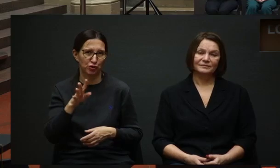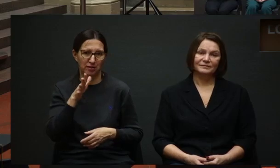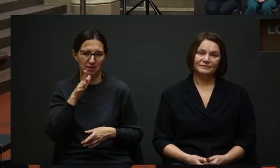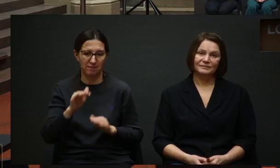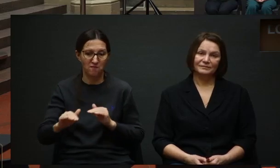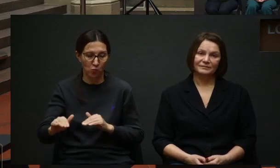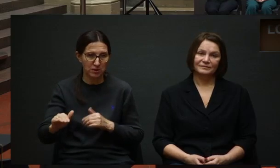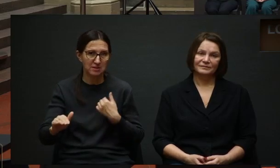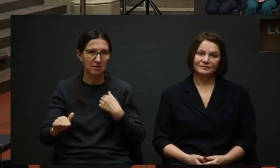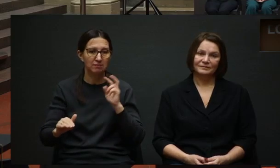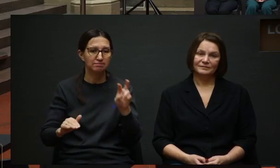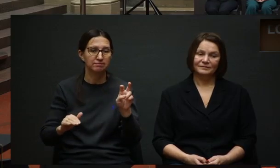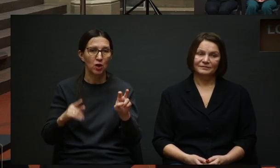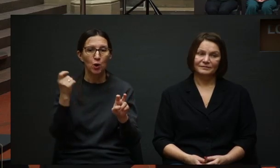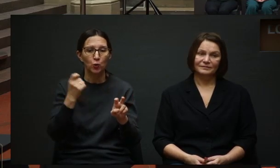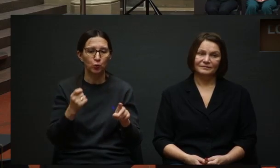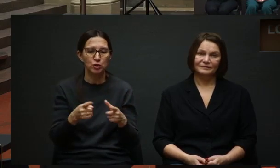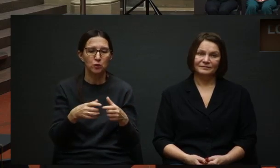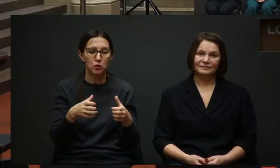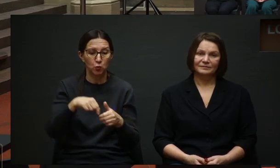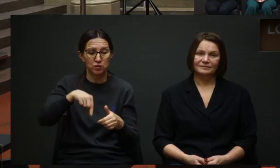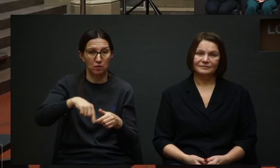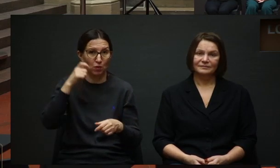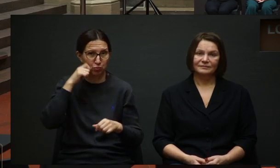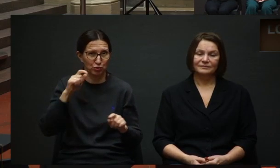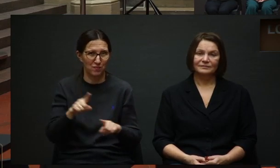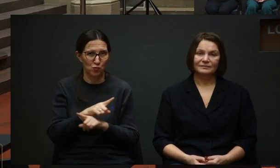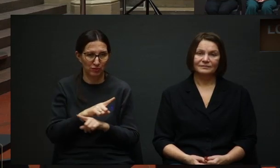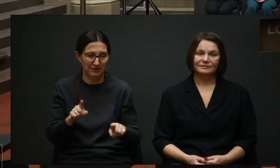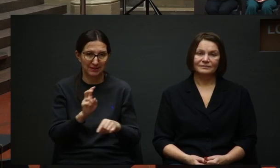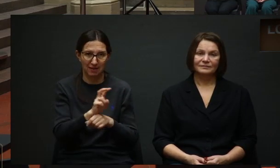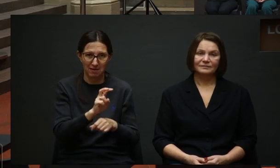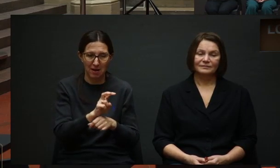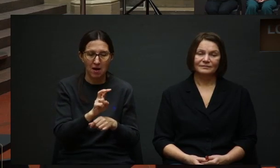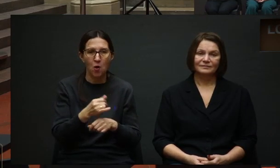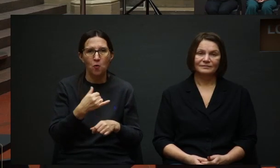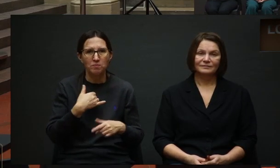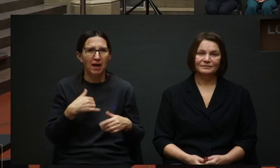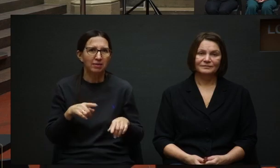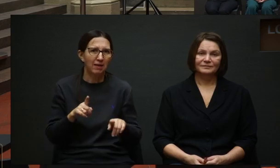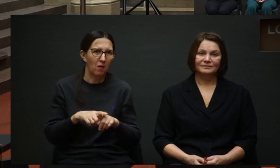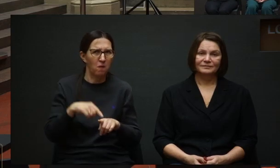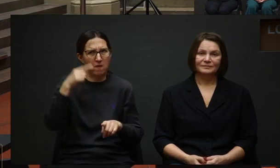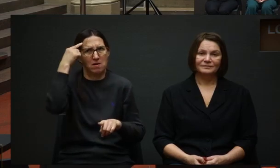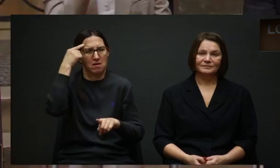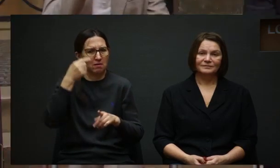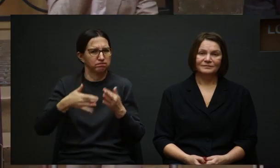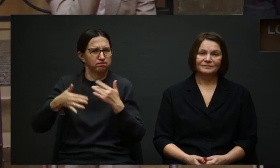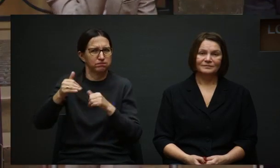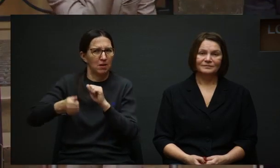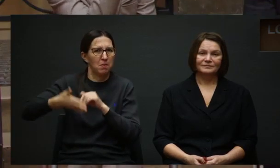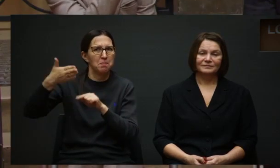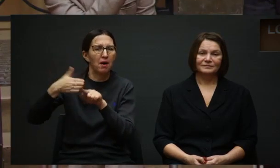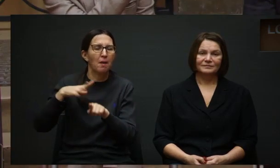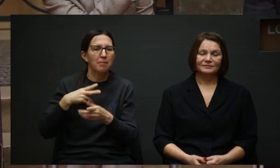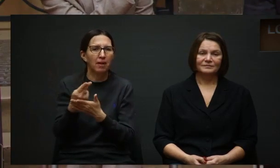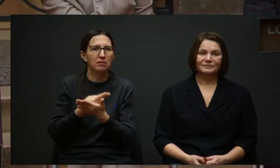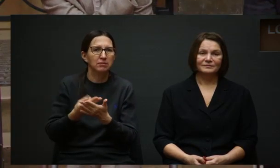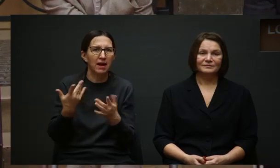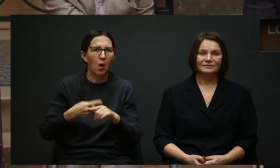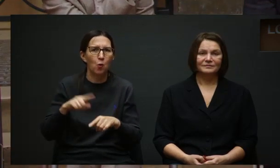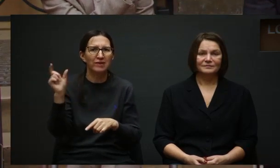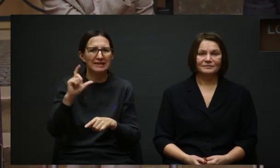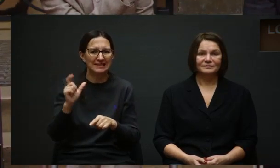возрасте ходила в художественную студию при Пушкинском музее. И вот у меня какой-то такой флешбэк перед глазами, как мы там рисовали какой-то